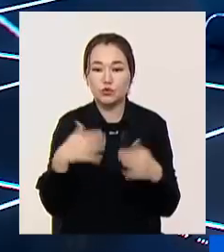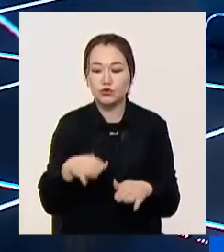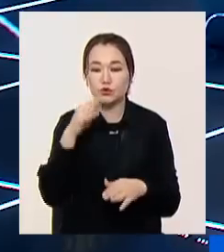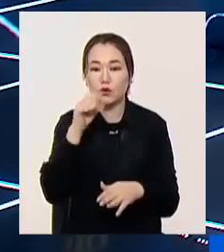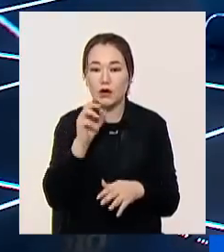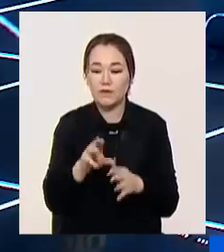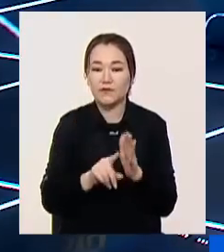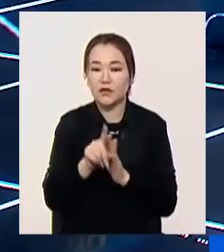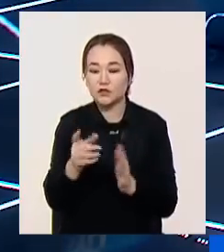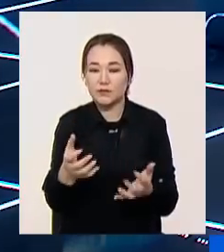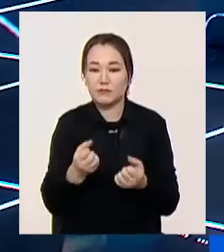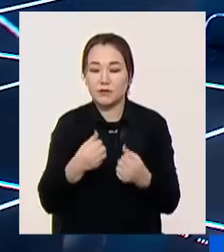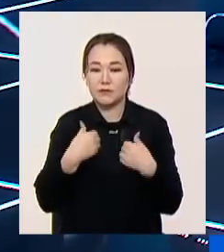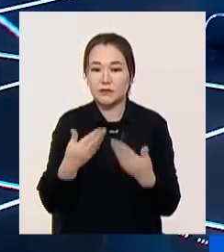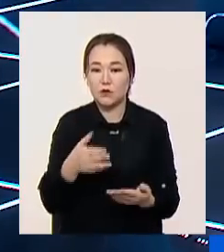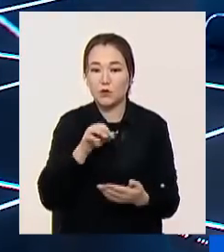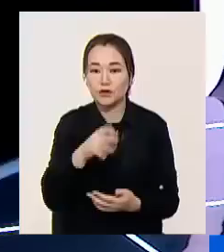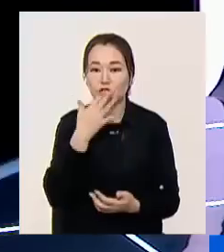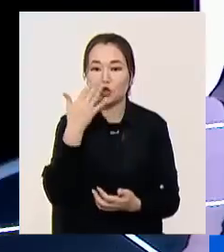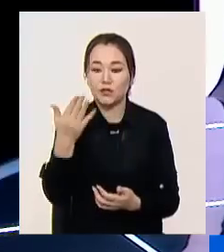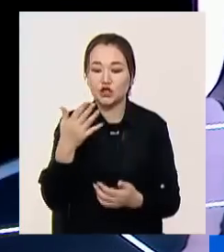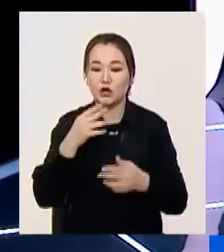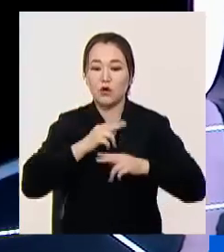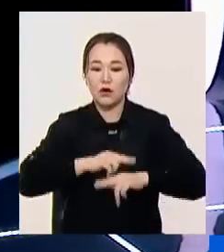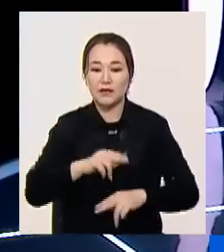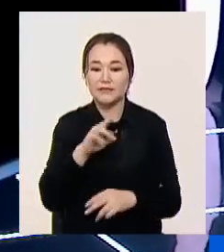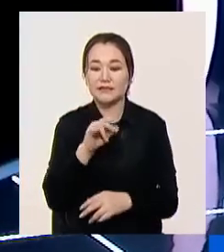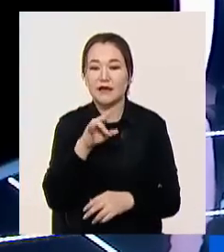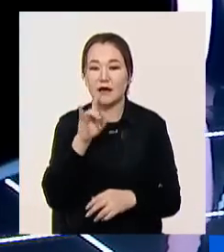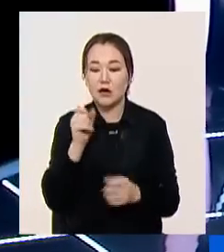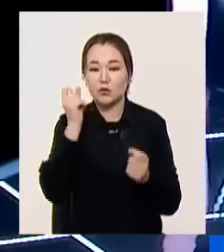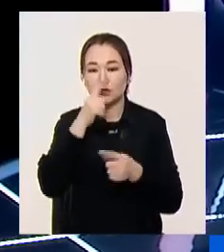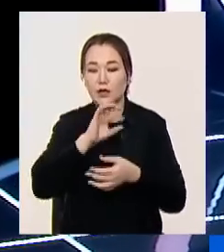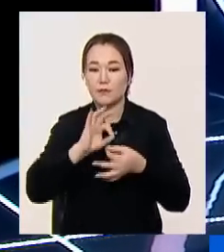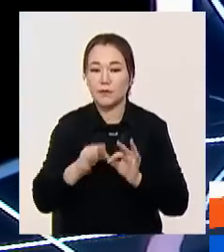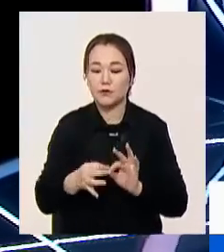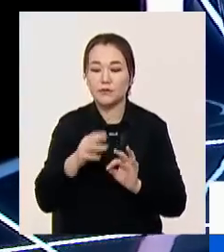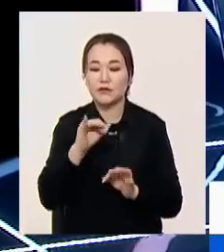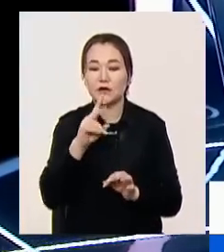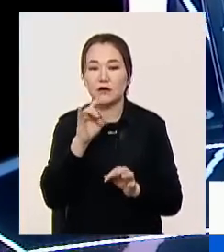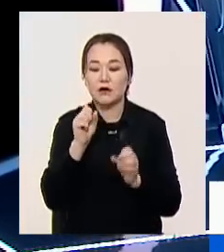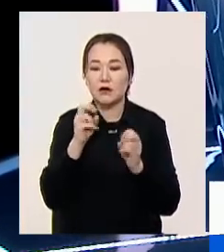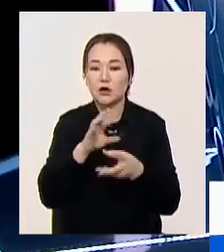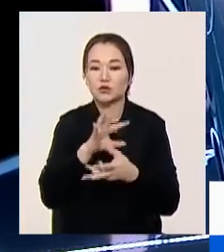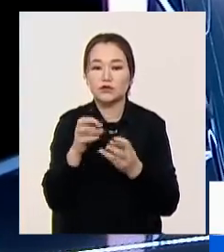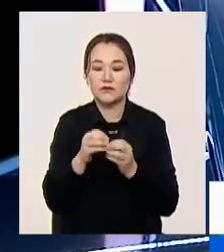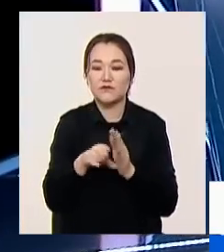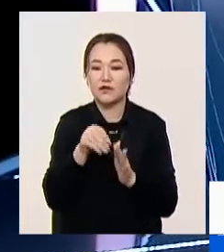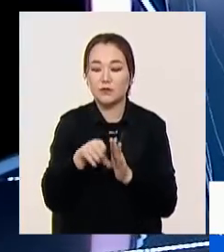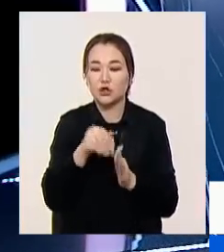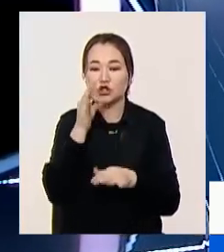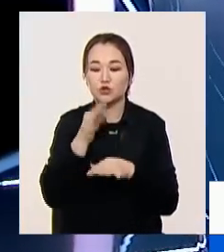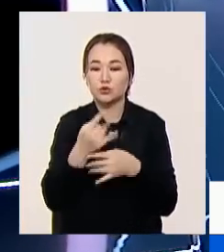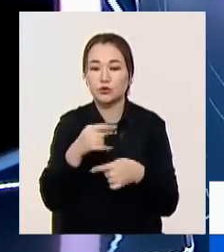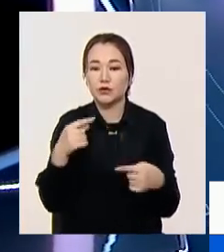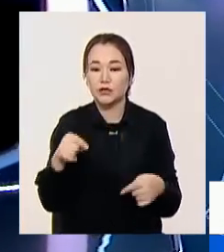начал принимать поздравления от своих зарубежных коллег. Динара Нургалиева знает в подробности. Динара, как на результаты выборов отреагировали